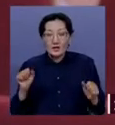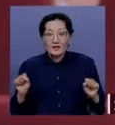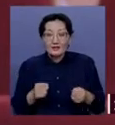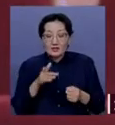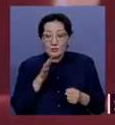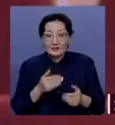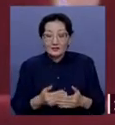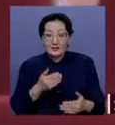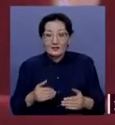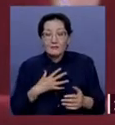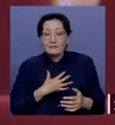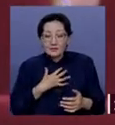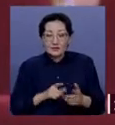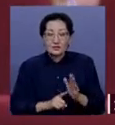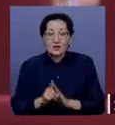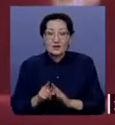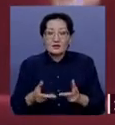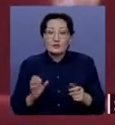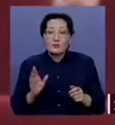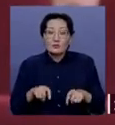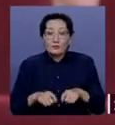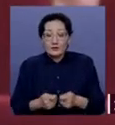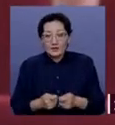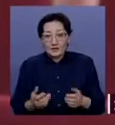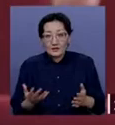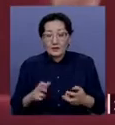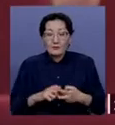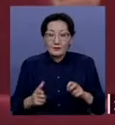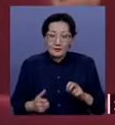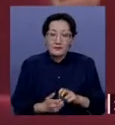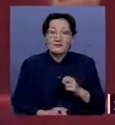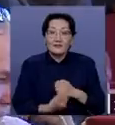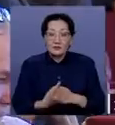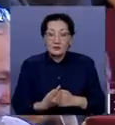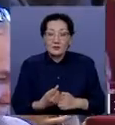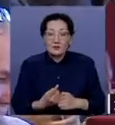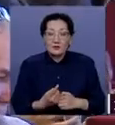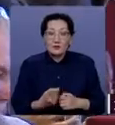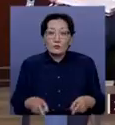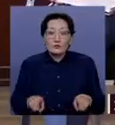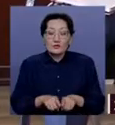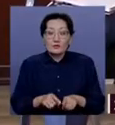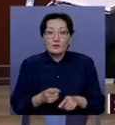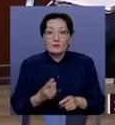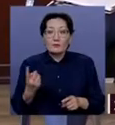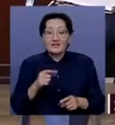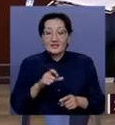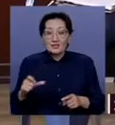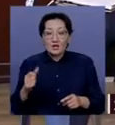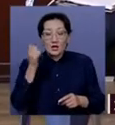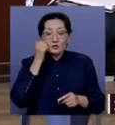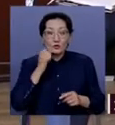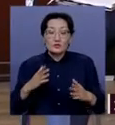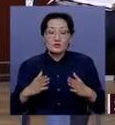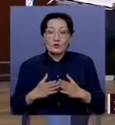бәріміз деген уайымдай бастаймыз. Қай жер тағы жарылады, тағы да деген жылусыз қаламыз ба деп. Бұл бір қабатта тозық жеткен